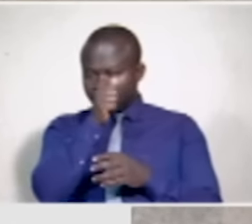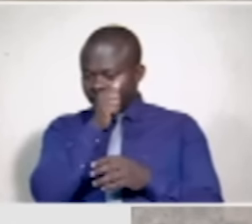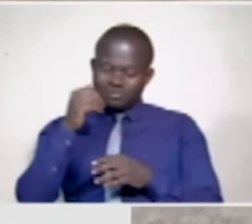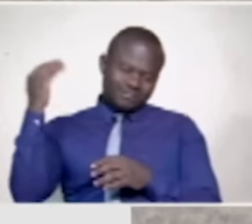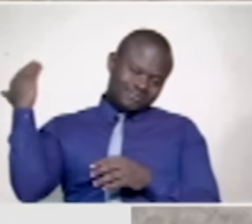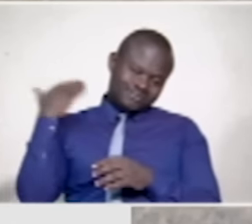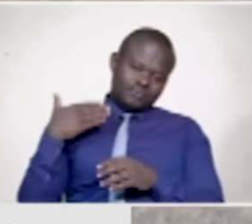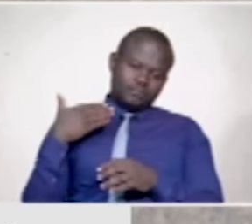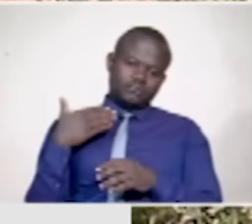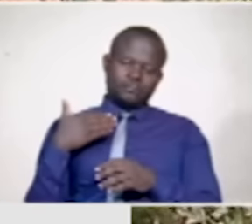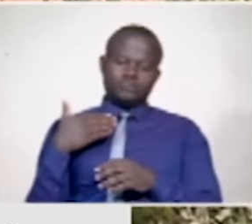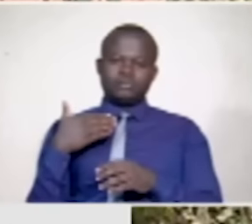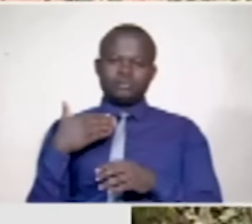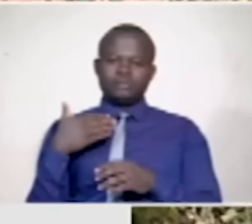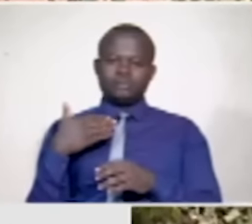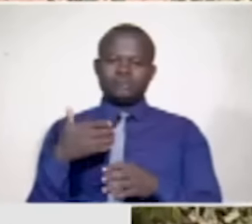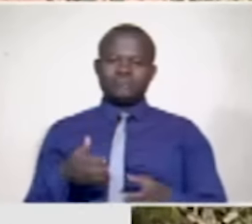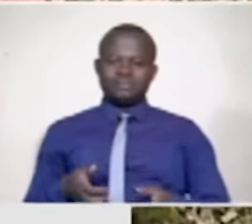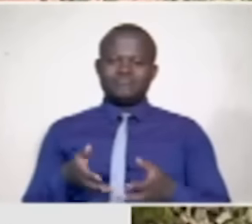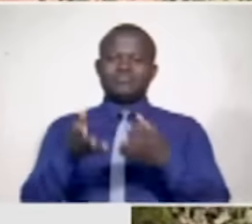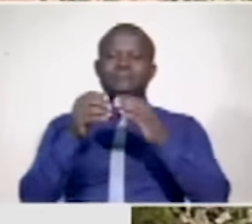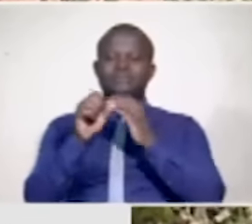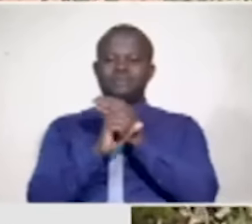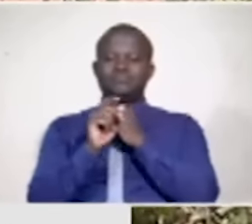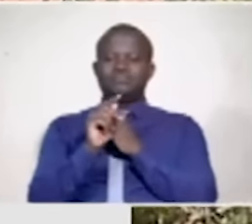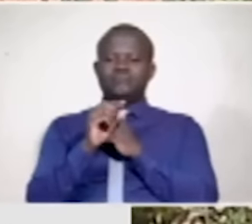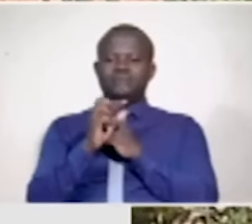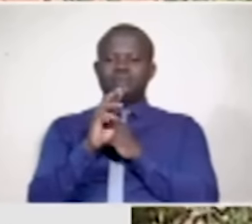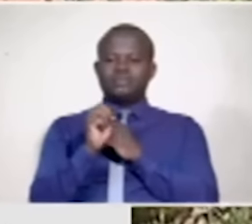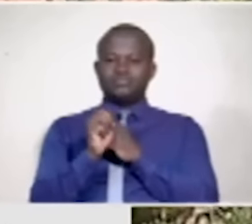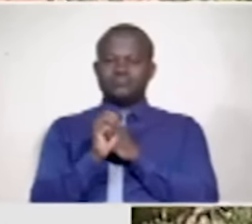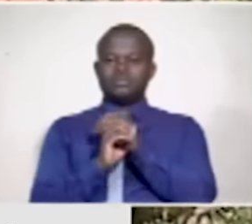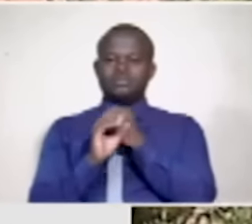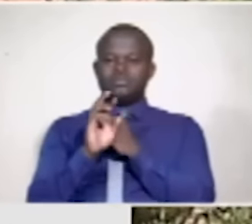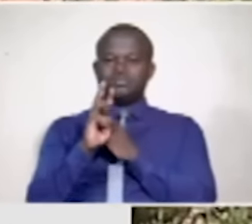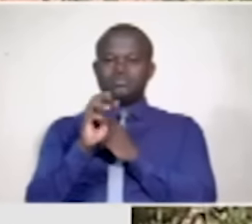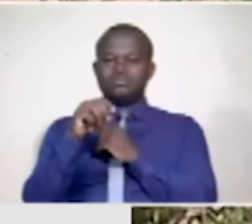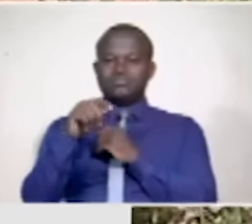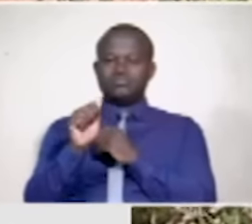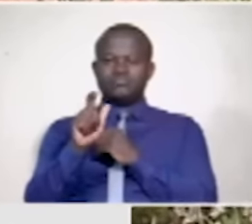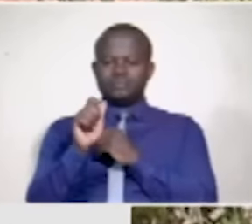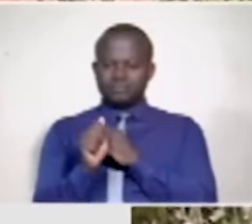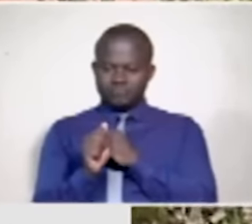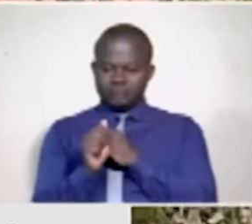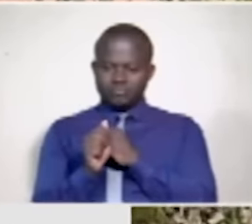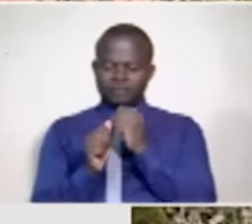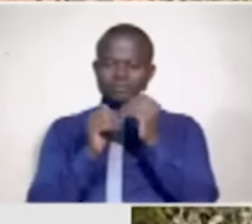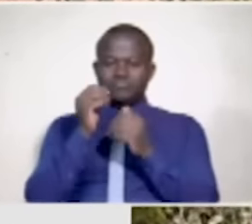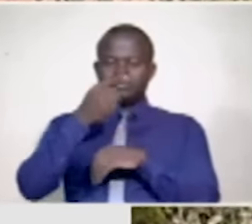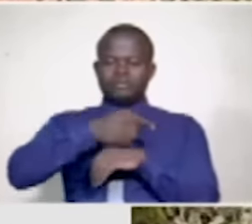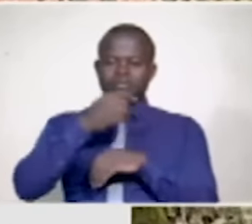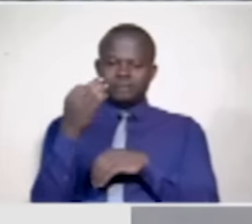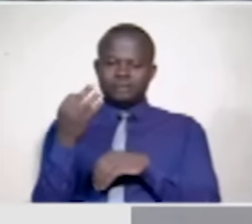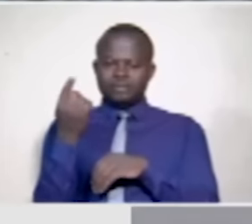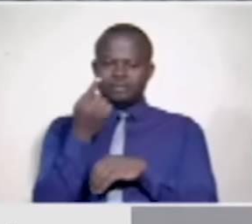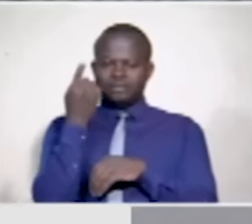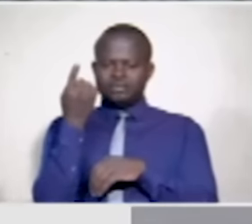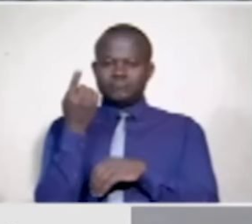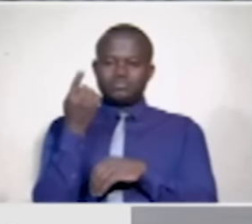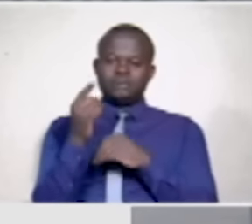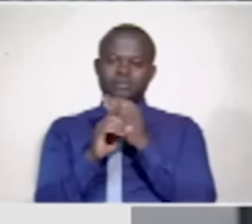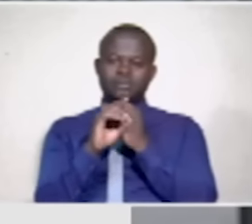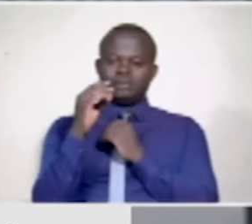amuciye umutwe igihimba kijugunya mu murenge wa Kigarama, akagari ka Rwamahara mu karere ka Kicukiro. Nyuma y'iminsi 3 gusa,